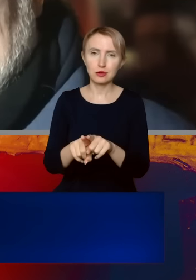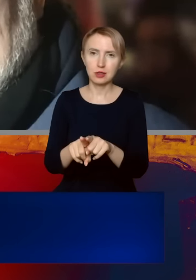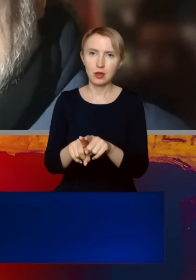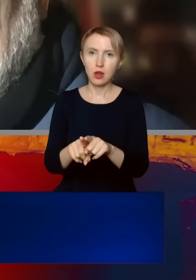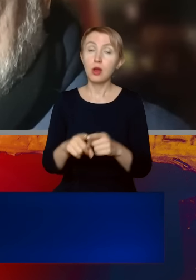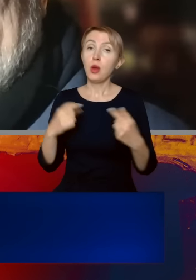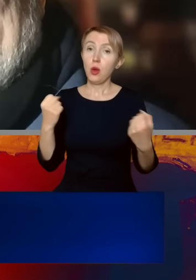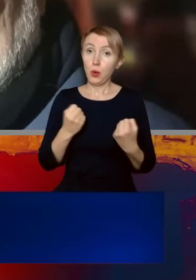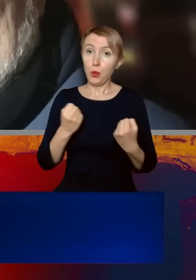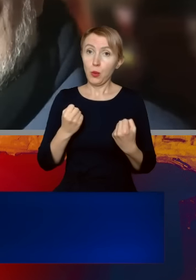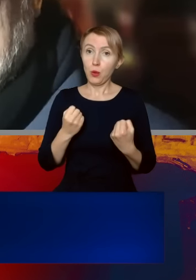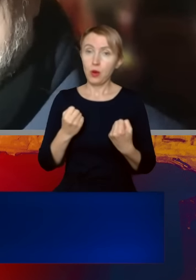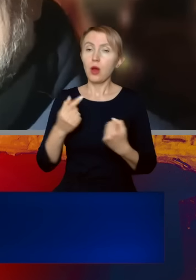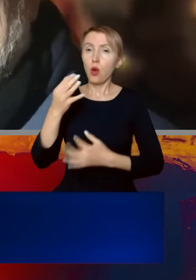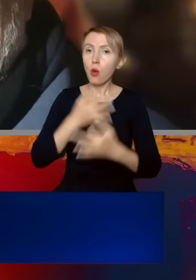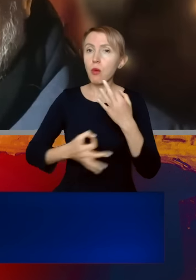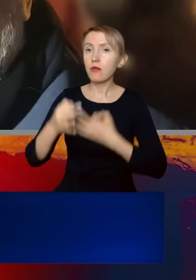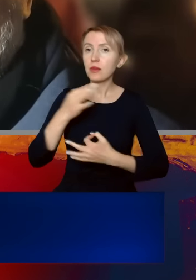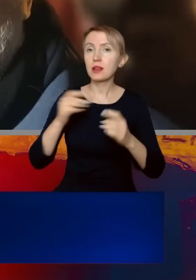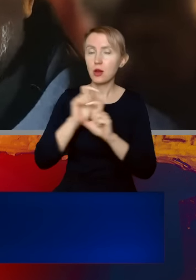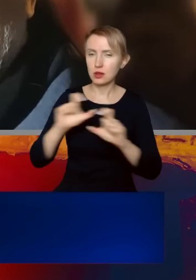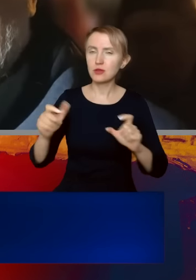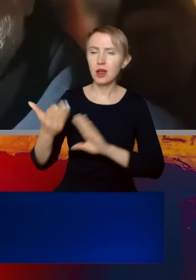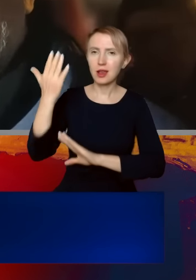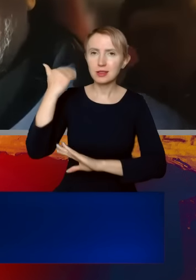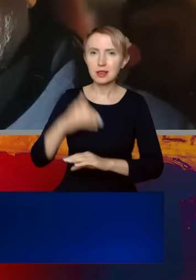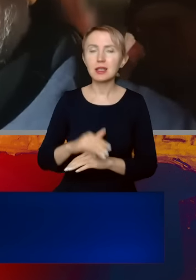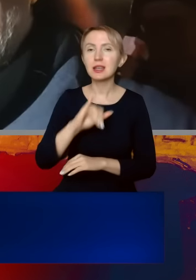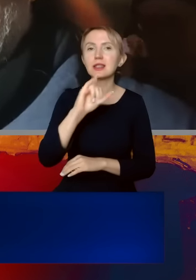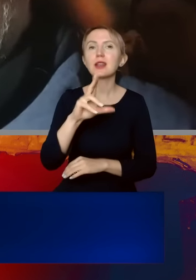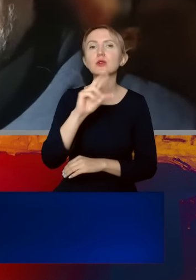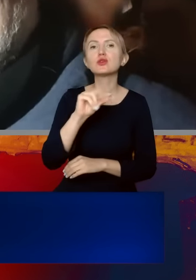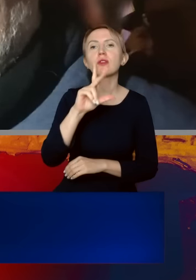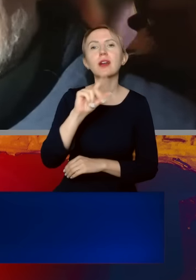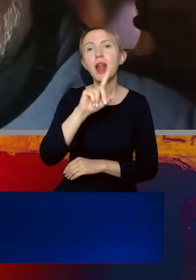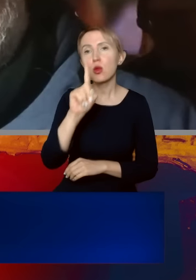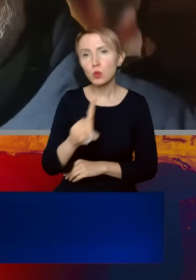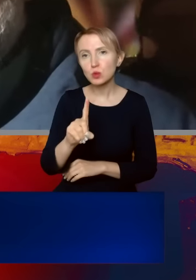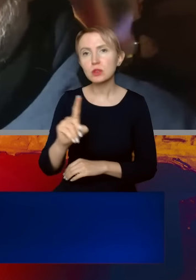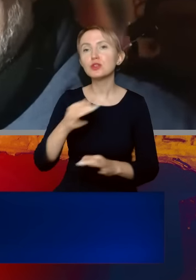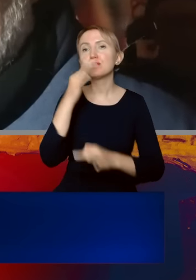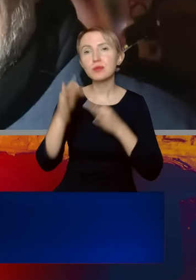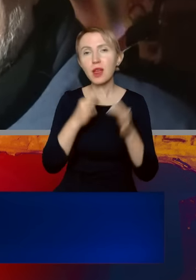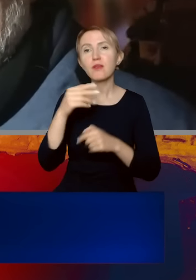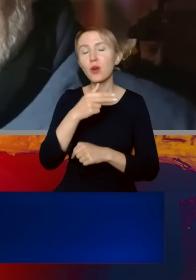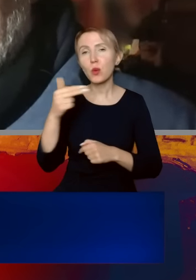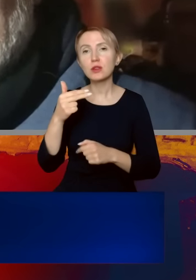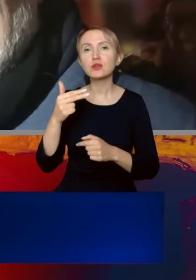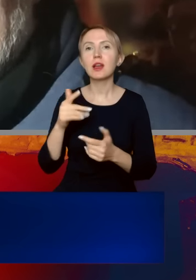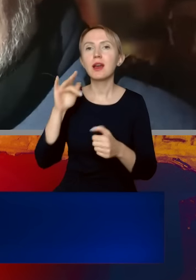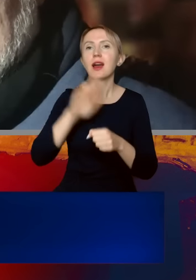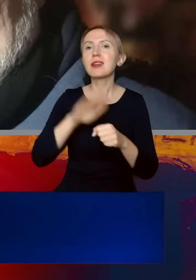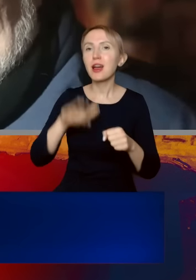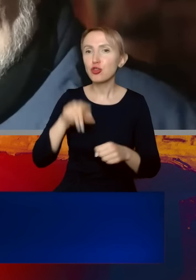wielkiego, kiedy opowiada o tych czasach i Jan Krzysztof Kelus wtedy śpiewał o tym, że do tego Radomia być